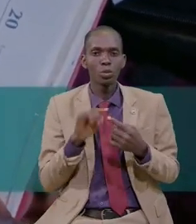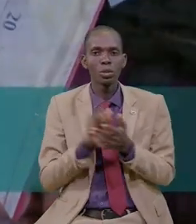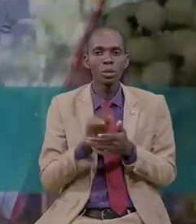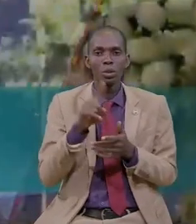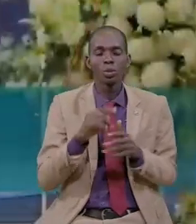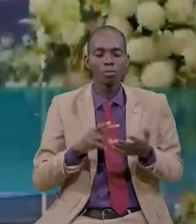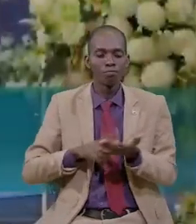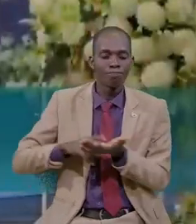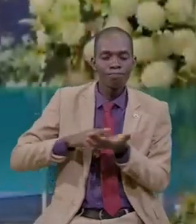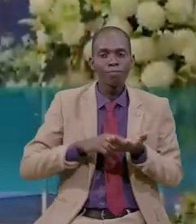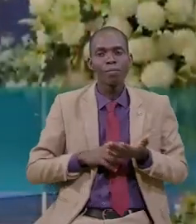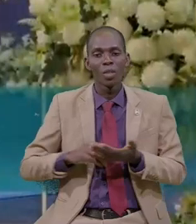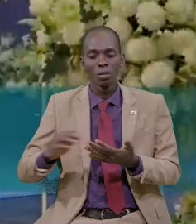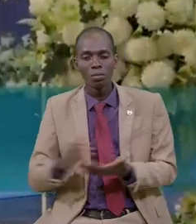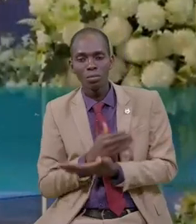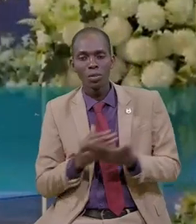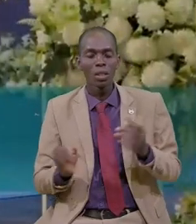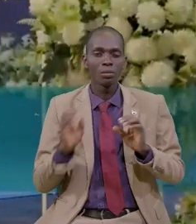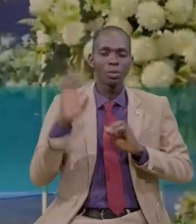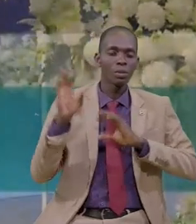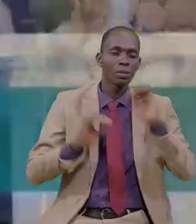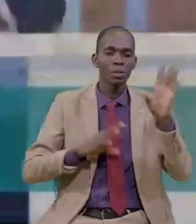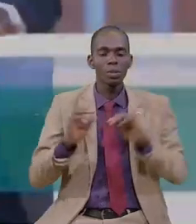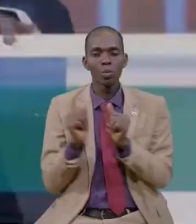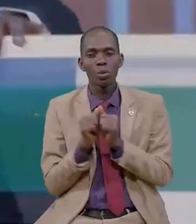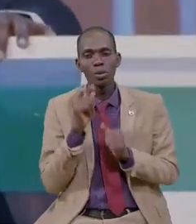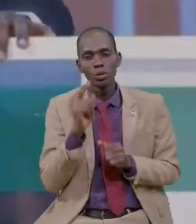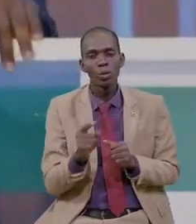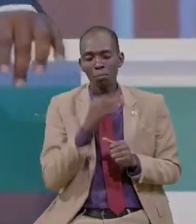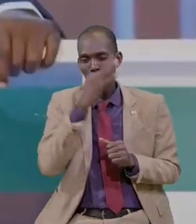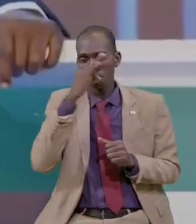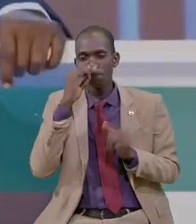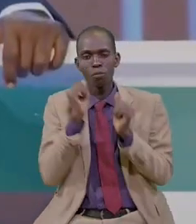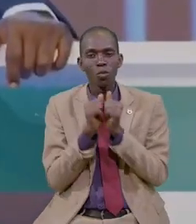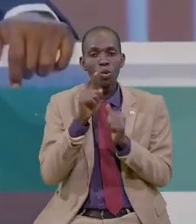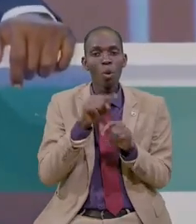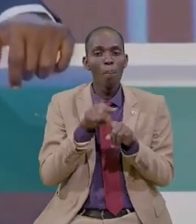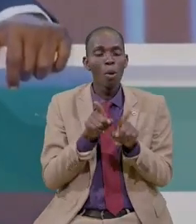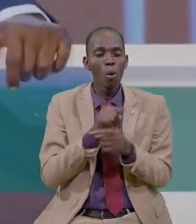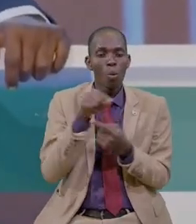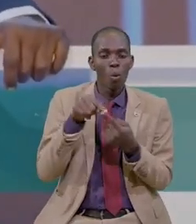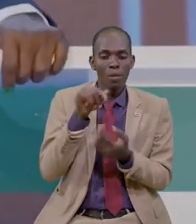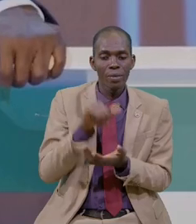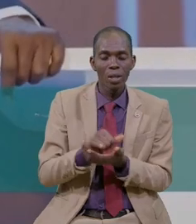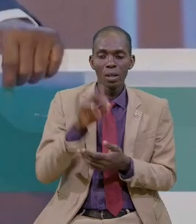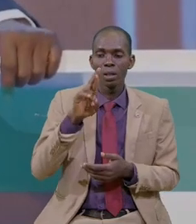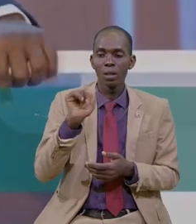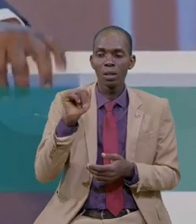se réjouissent avec toi, ils crient avec toi, ils jeûnent avec toi, ils font tout avec toi. Mais quand l'enlèvement aura lieu,